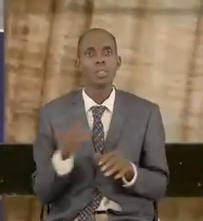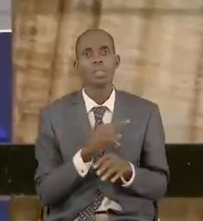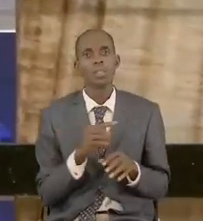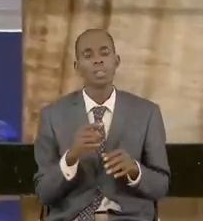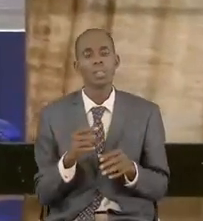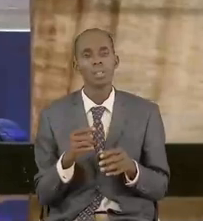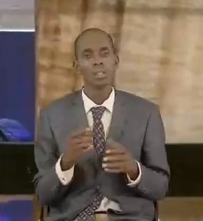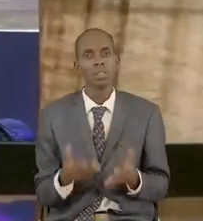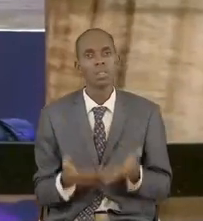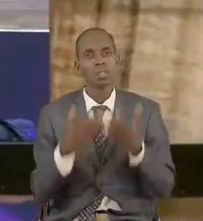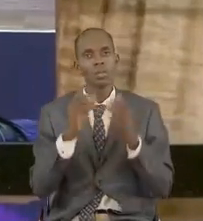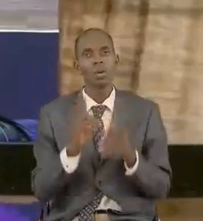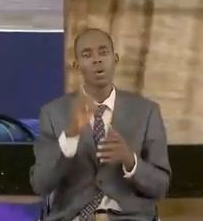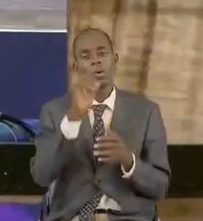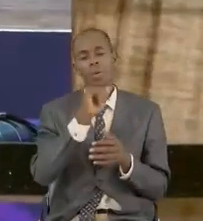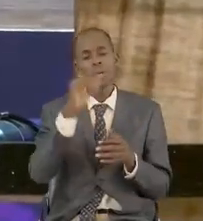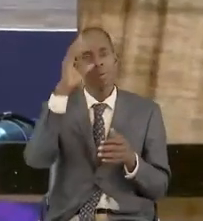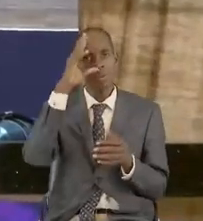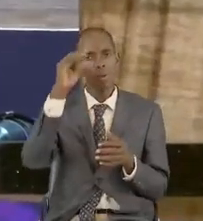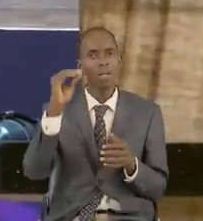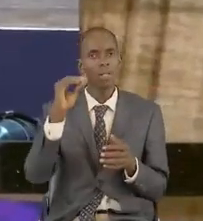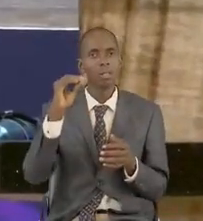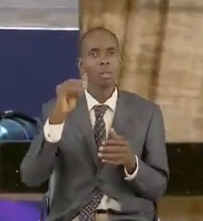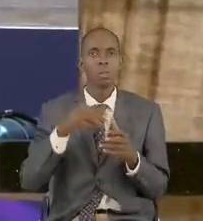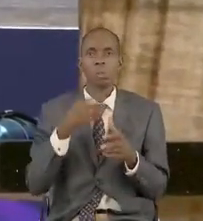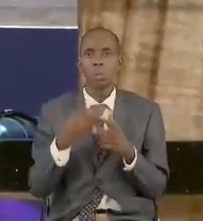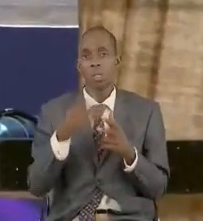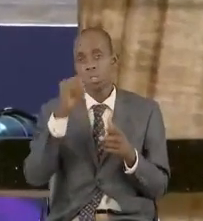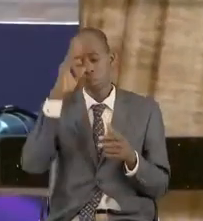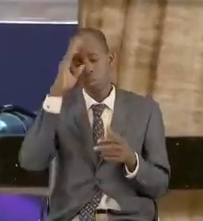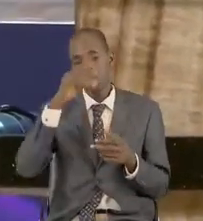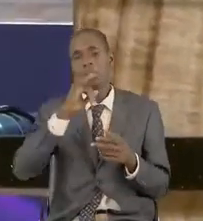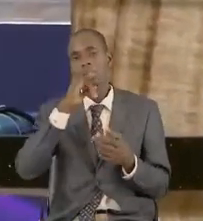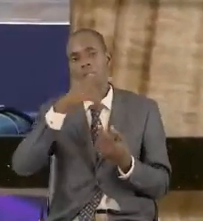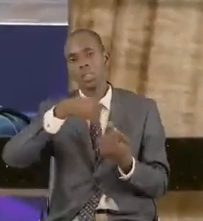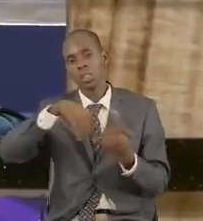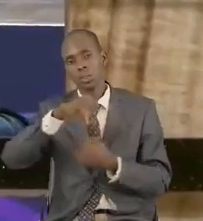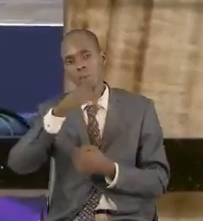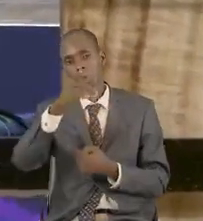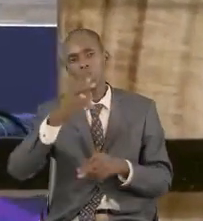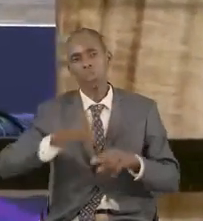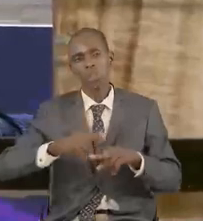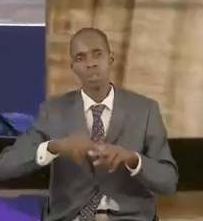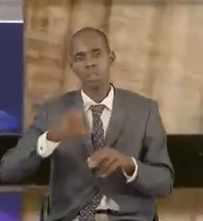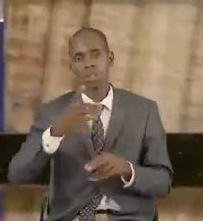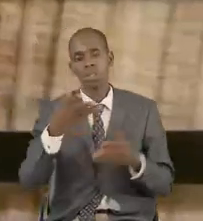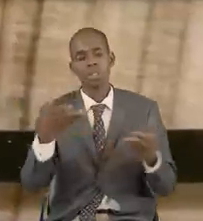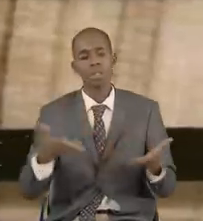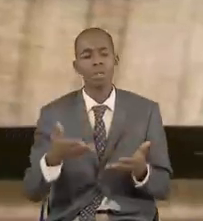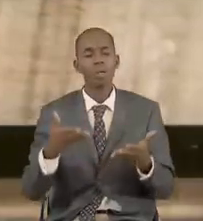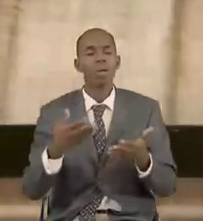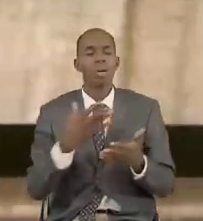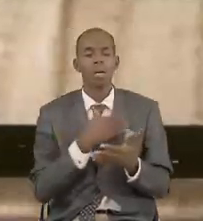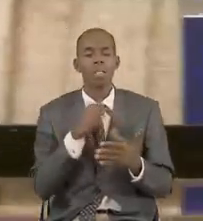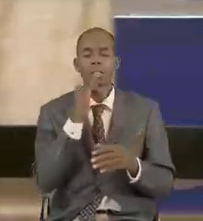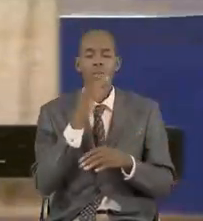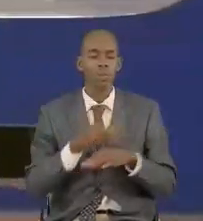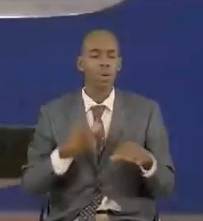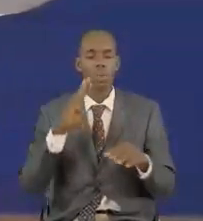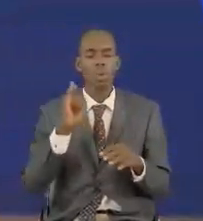est élève un homme que ce soit un homme parmi vous là-bas et on a un titre spécial